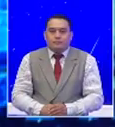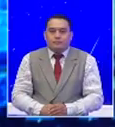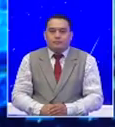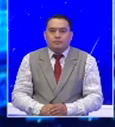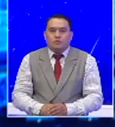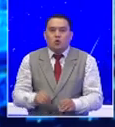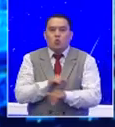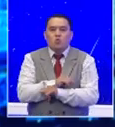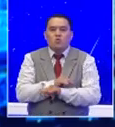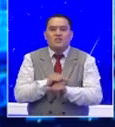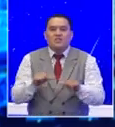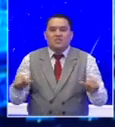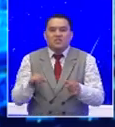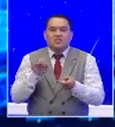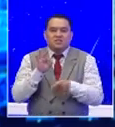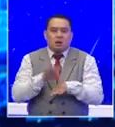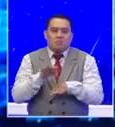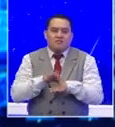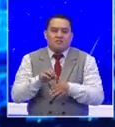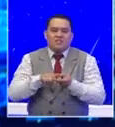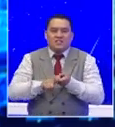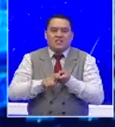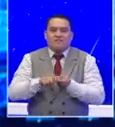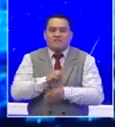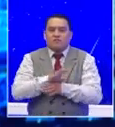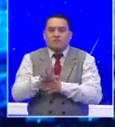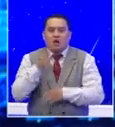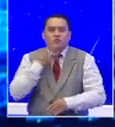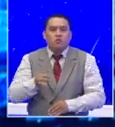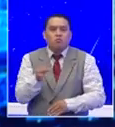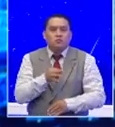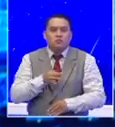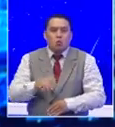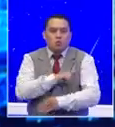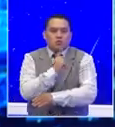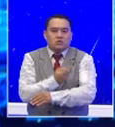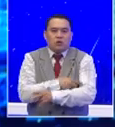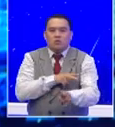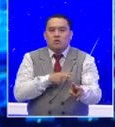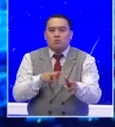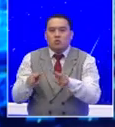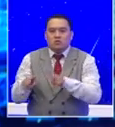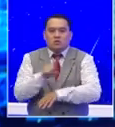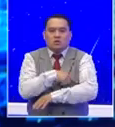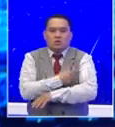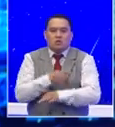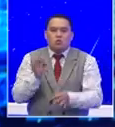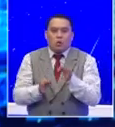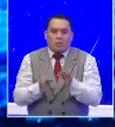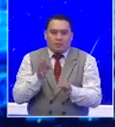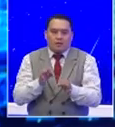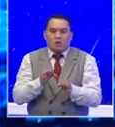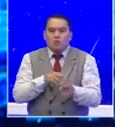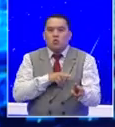с нарастающим числом зараженных коронавирусной инфекцией в Алматинской области усиливается контроль за соблюдением санитарных